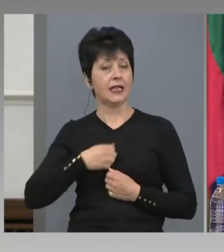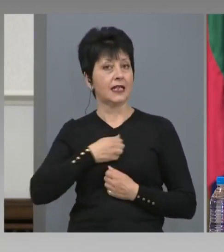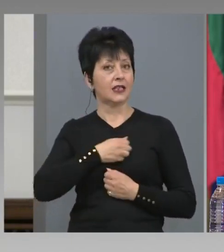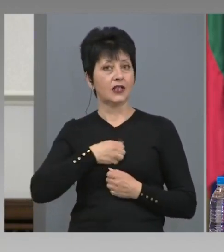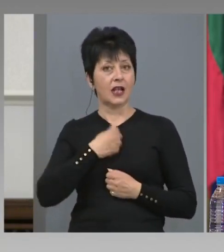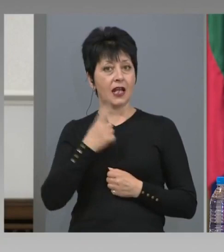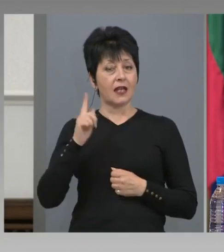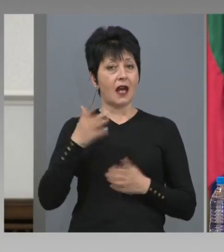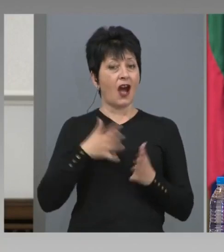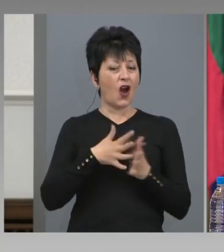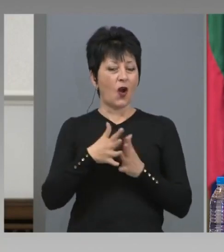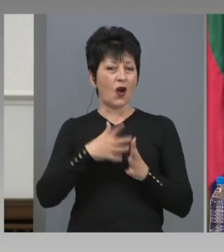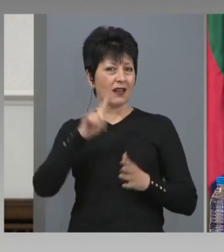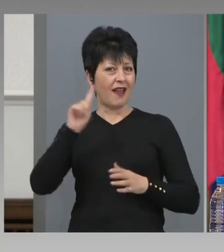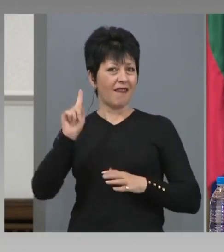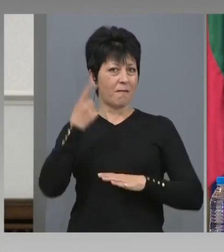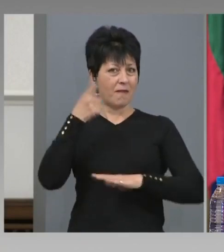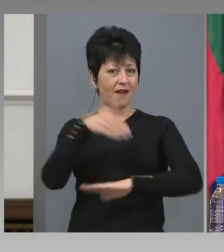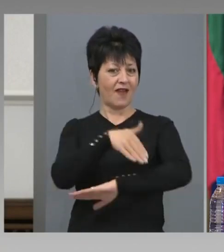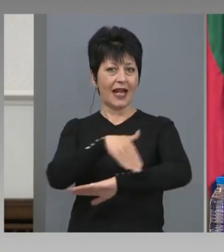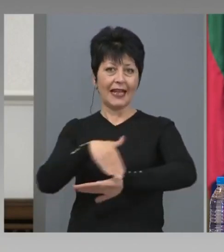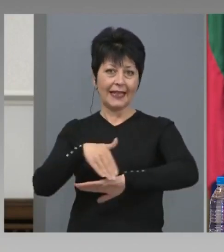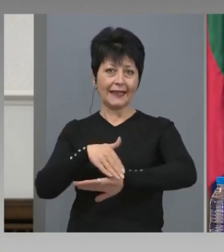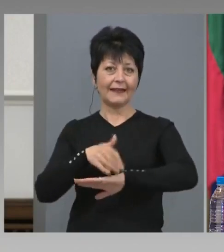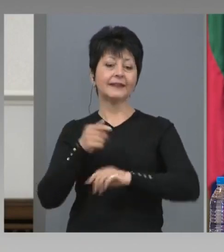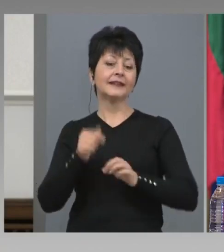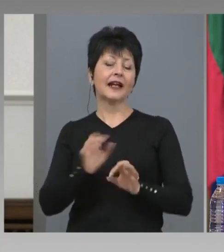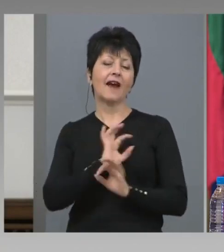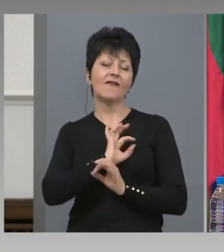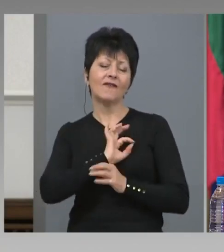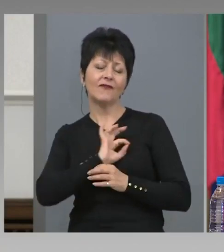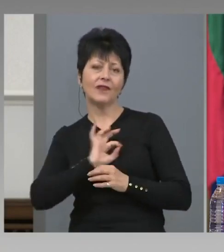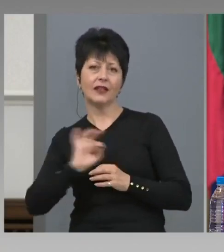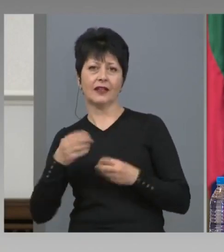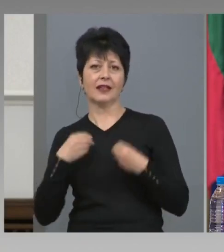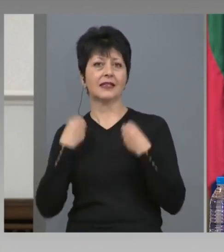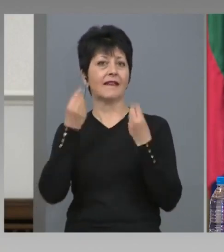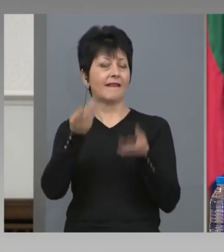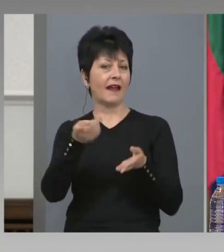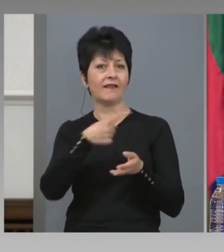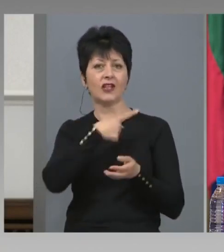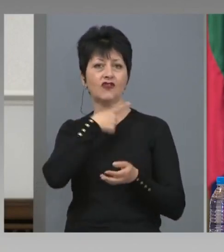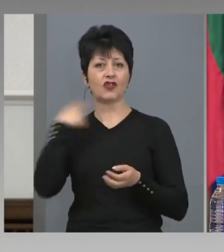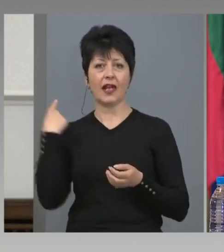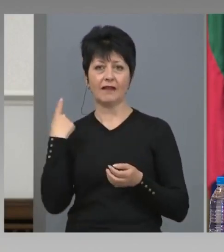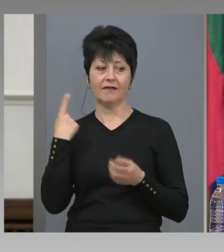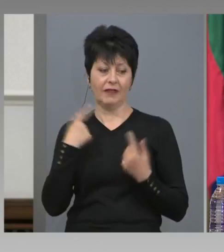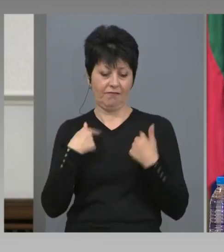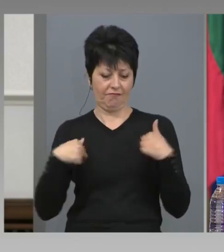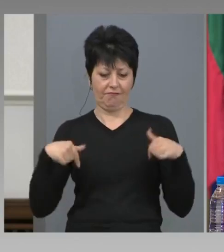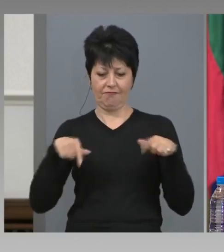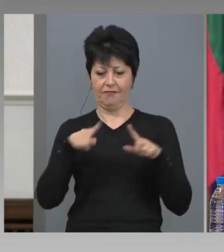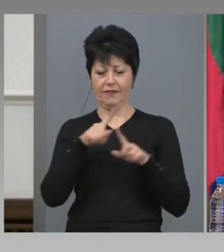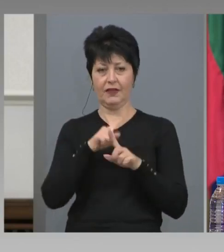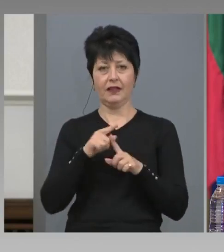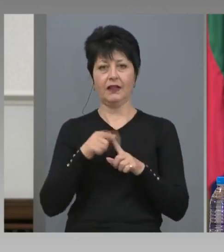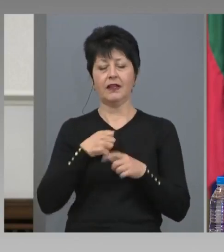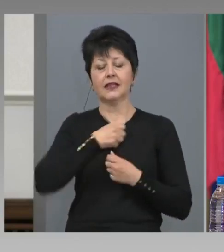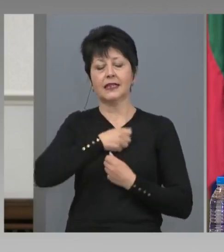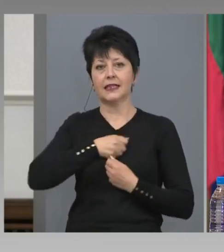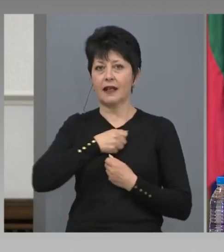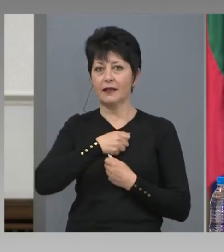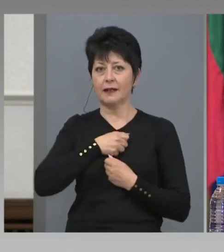хората на първа линия, така и на фронта, така и винаги, се дават свидни жертви. И ние страдаме и скърбиме за